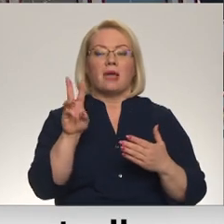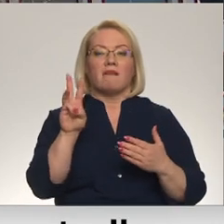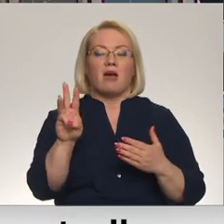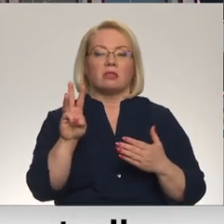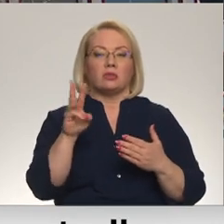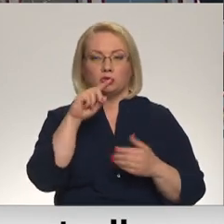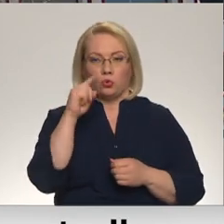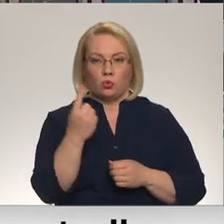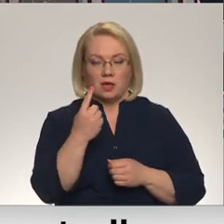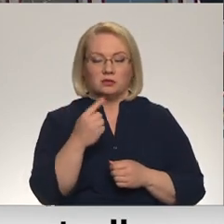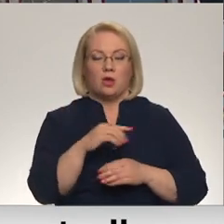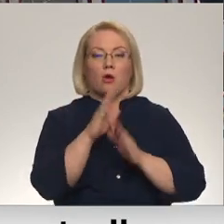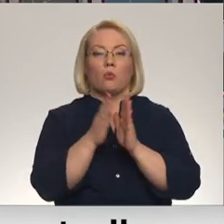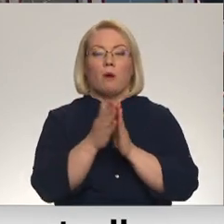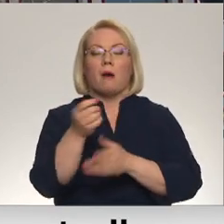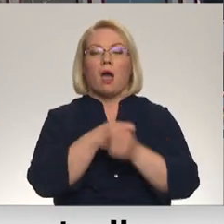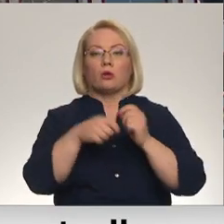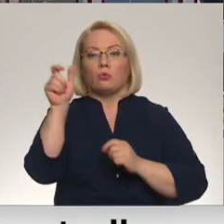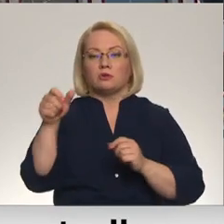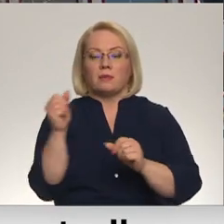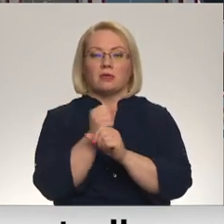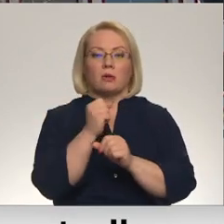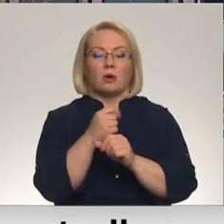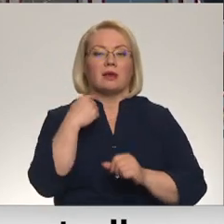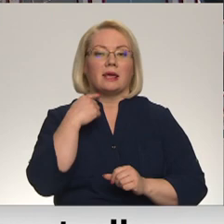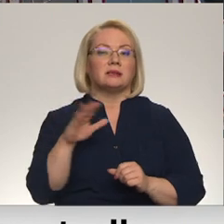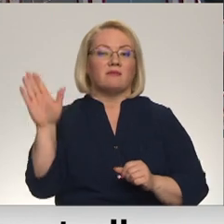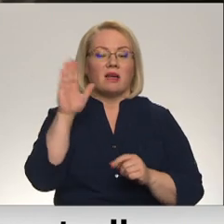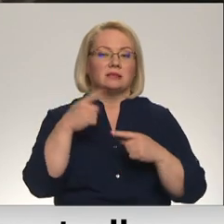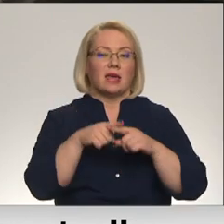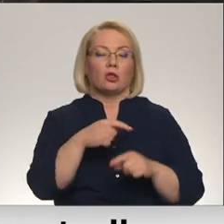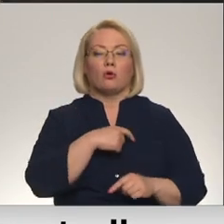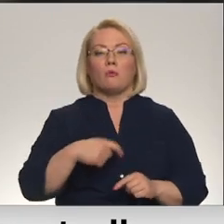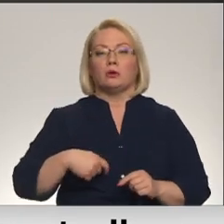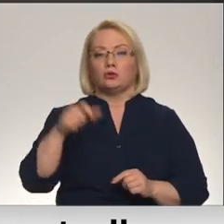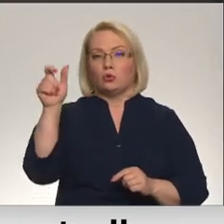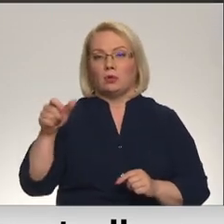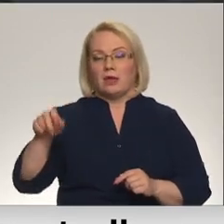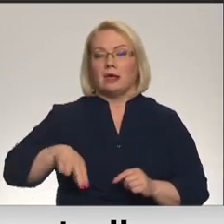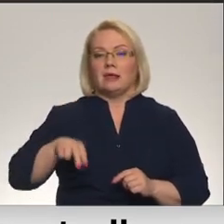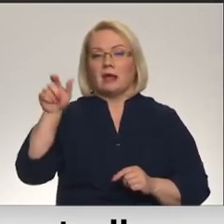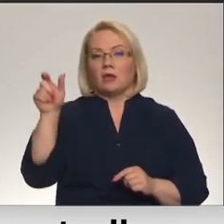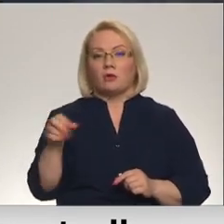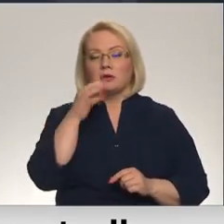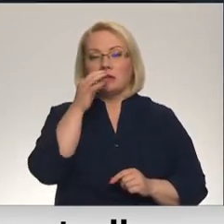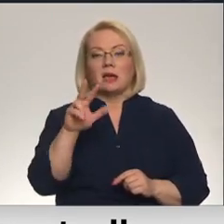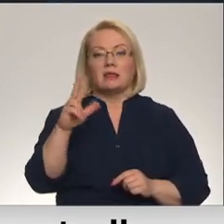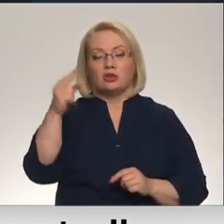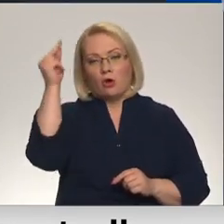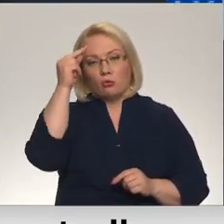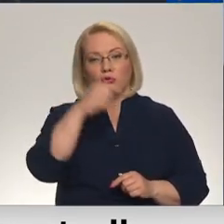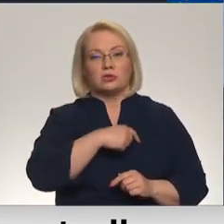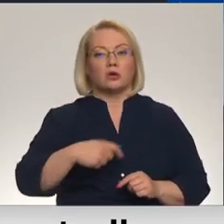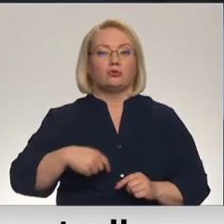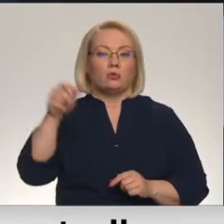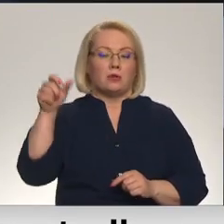patēriņš. Kopā ar uzņēmējiem darbojās arī Rīgas valsts tehnikuma studenti. Direktors stāsta, ka trešā kursa studentiem tā bijusi